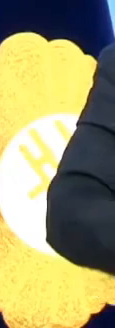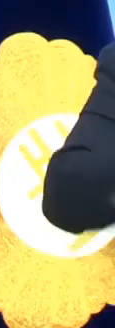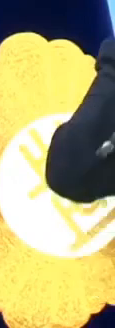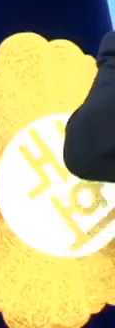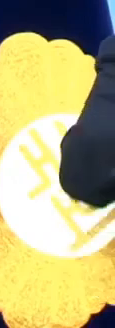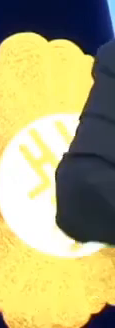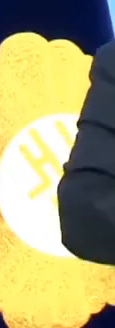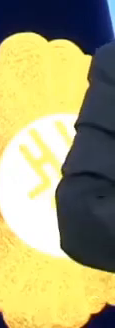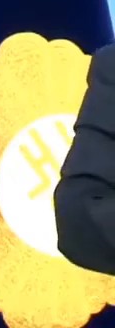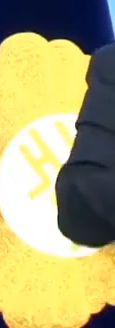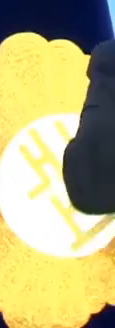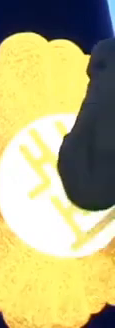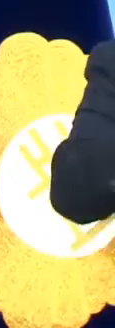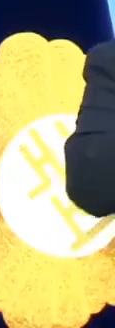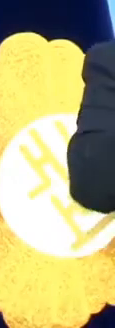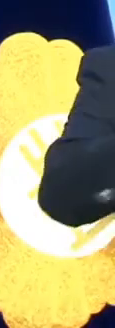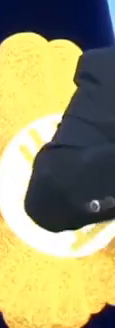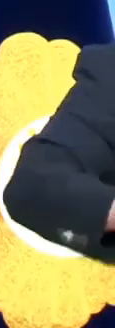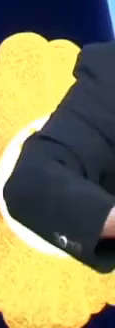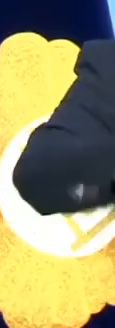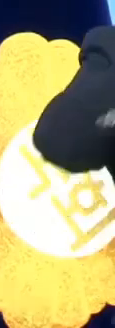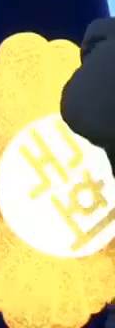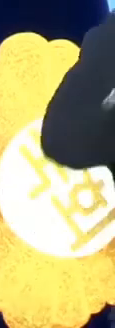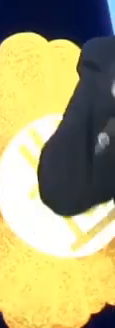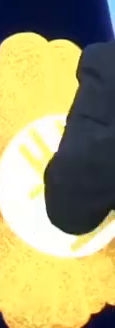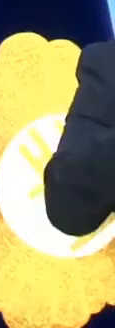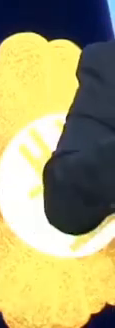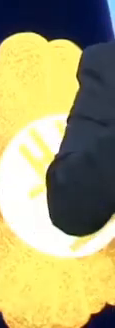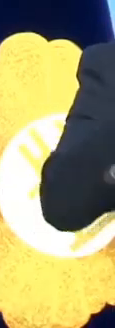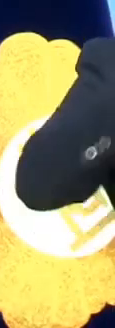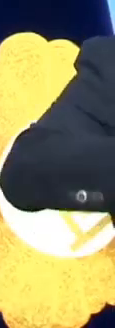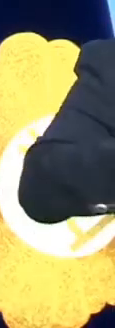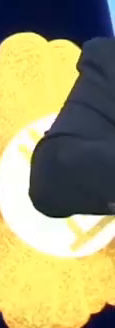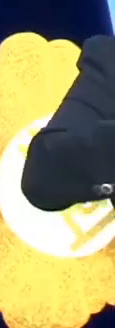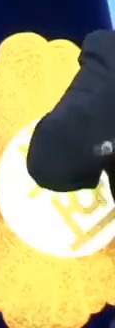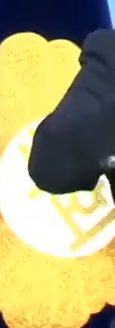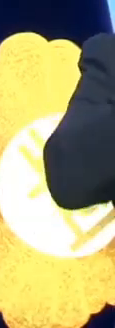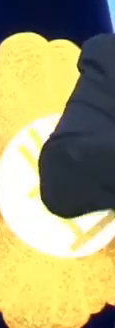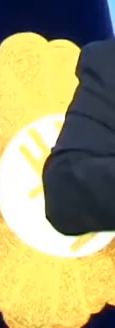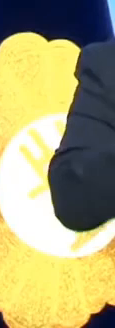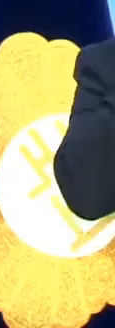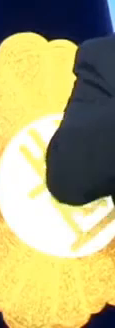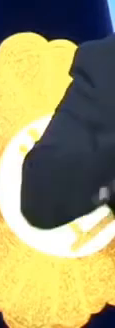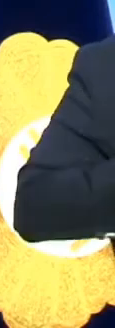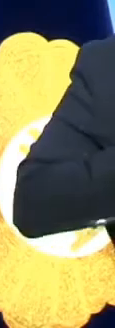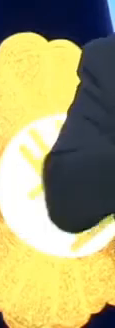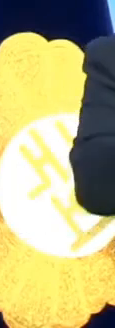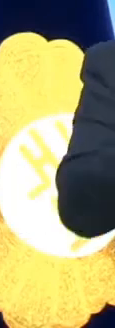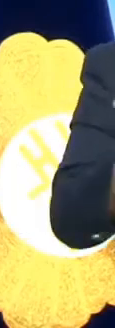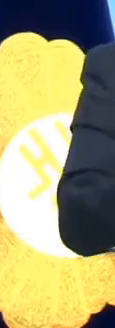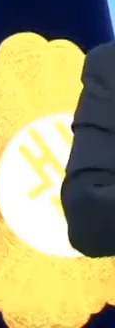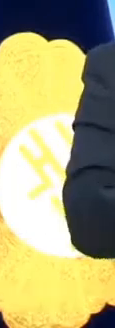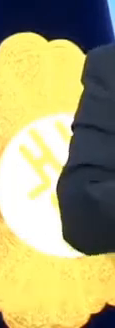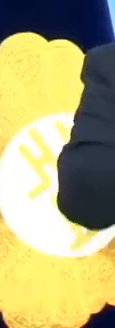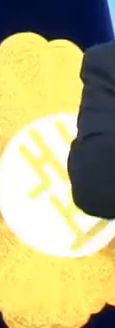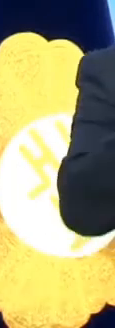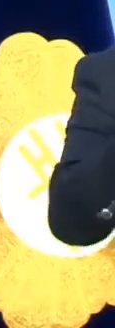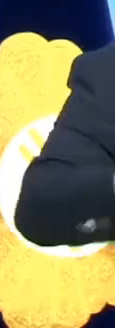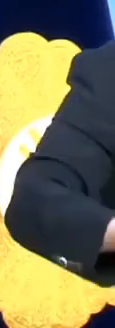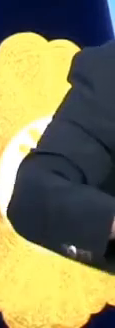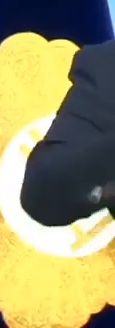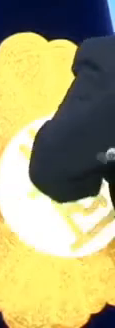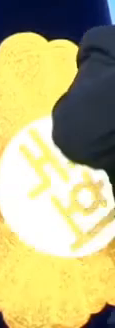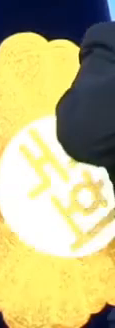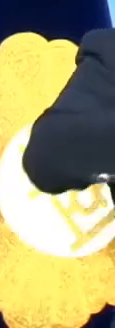다음 지난 8월 5일 정부는 김 대지 국세청장 후보자 인사청문 요청을 제출하여 8월 6일을